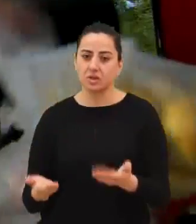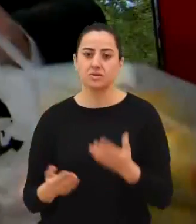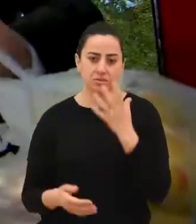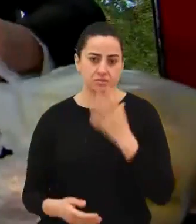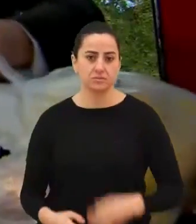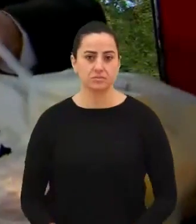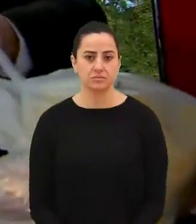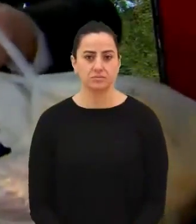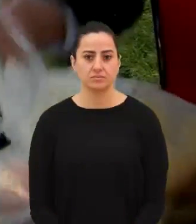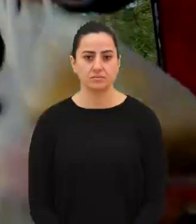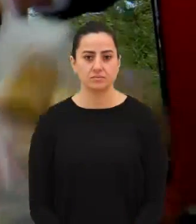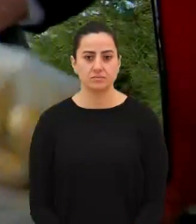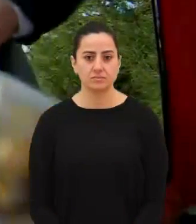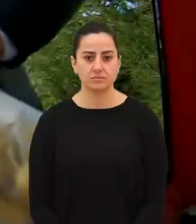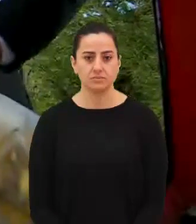hadi.